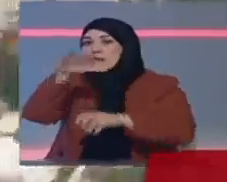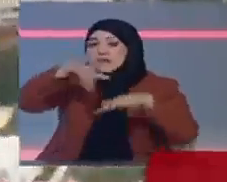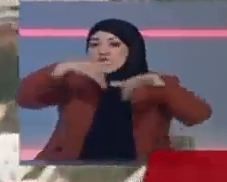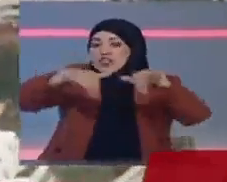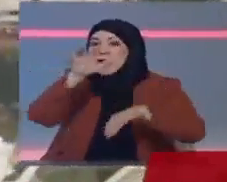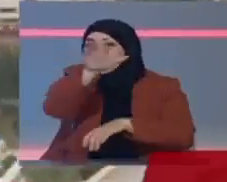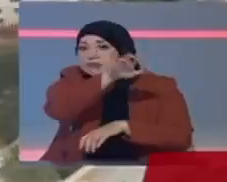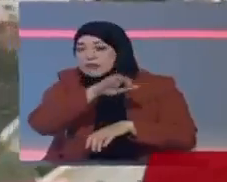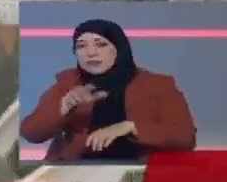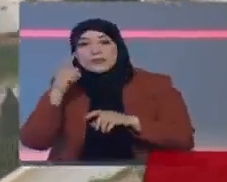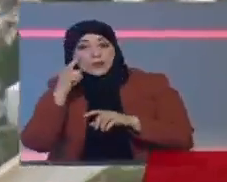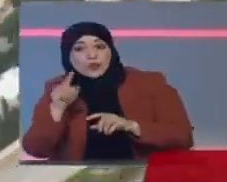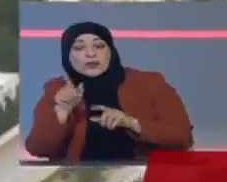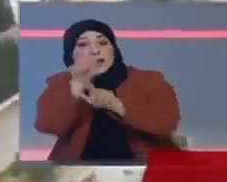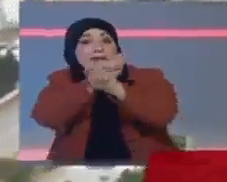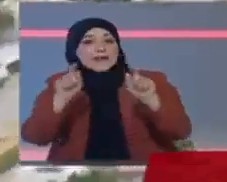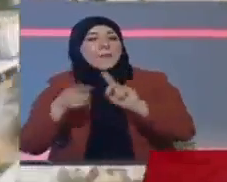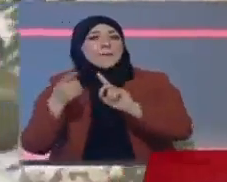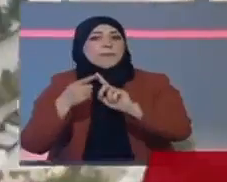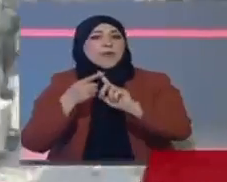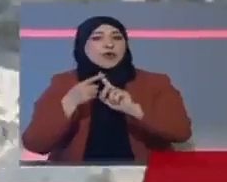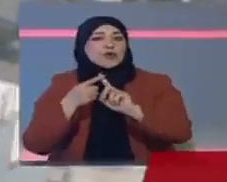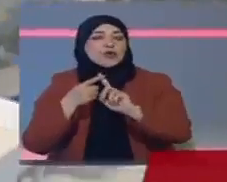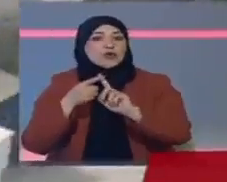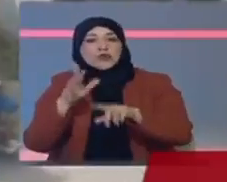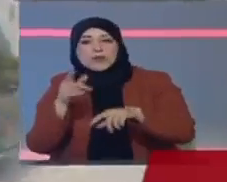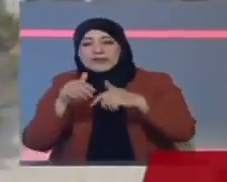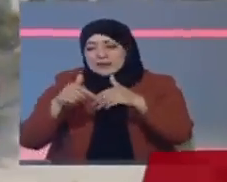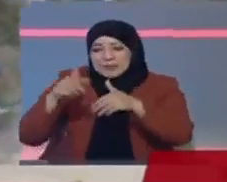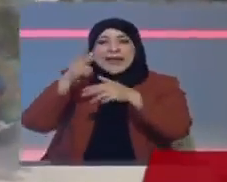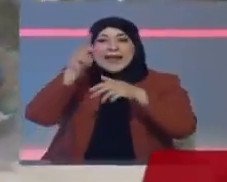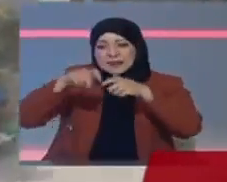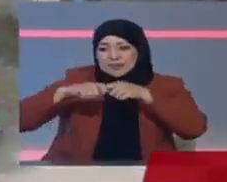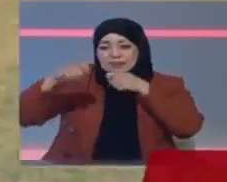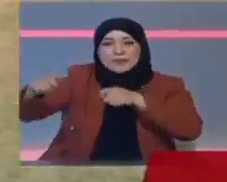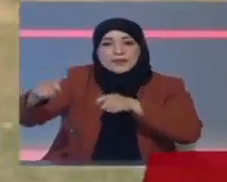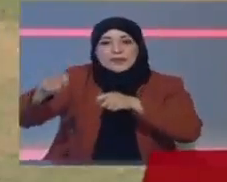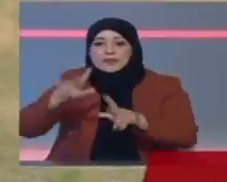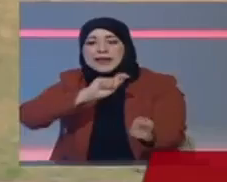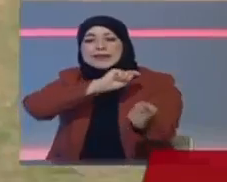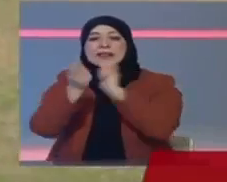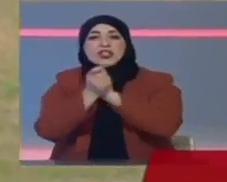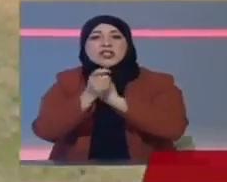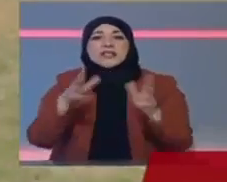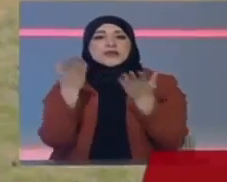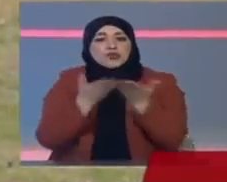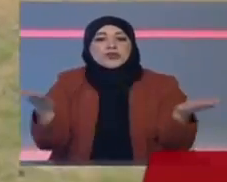هنا التزام كليه كيلومترات ليتغير المشهد